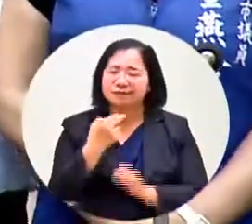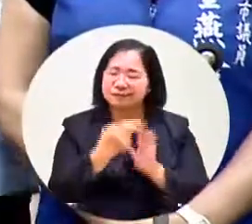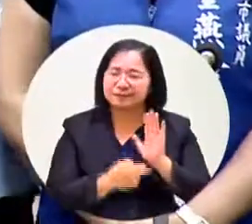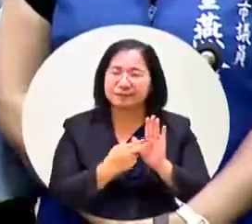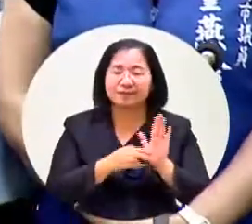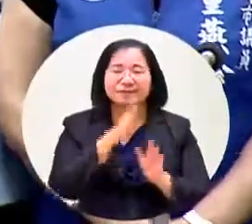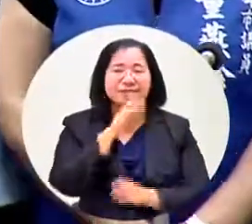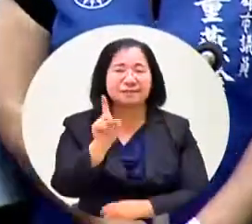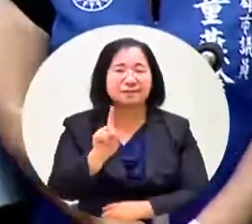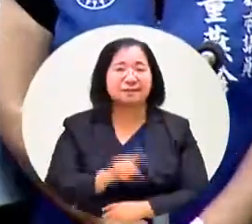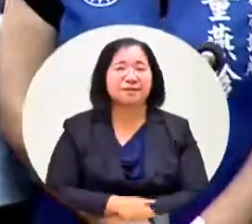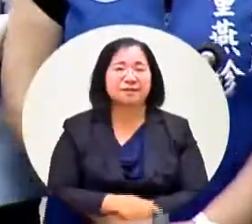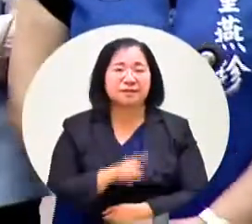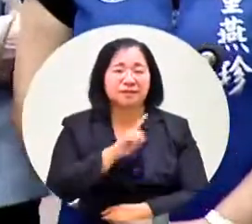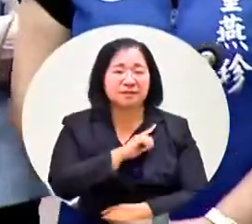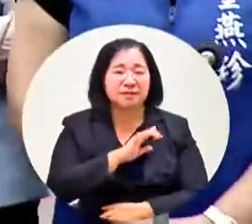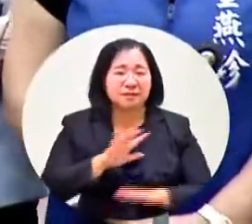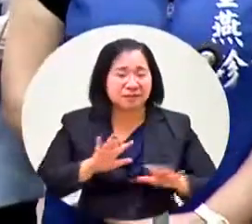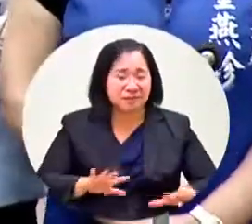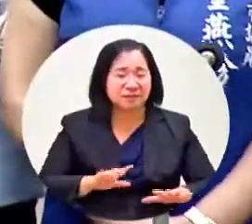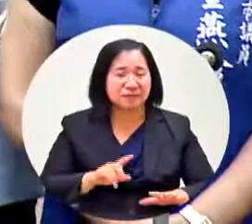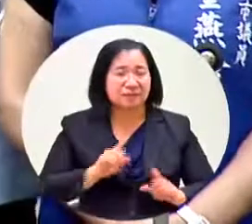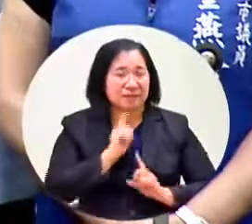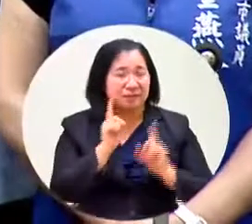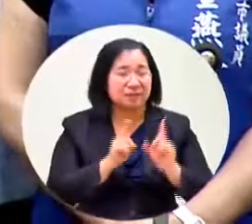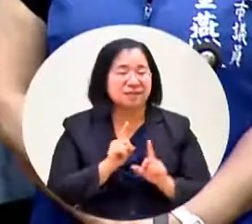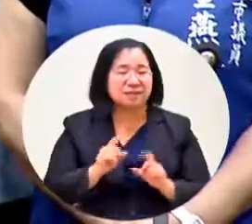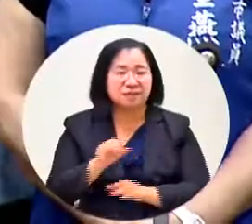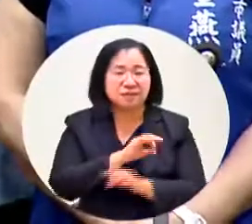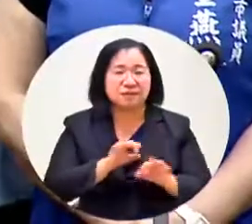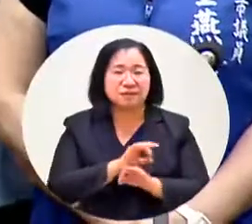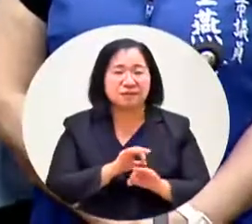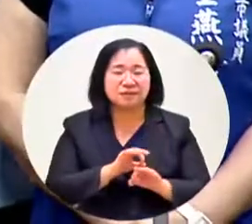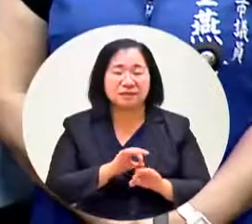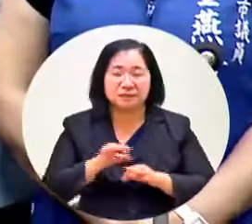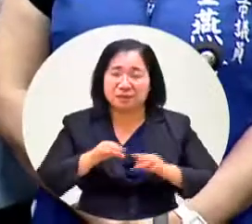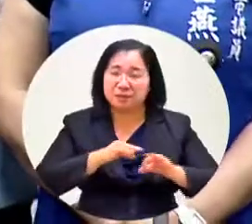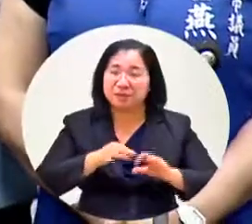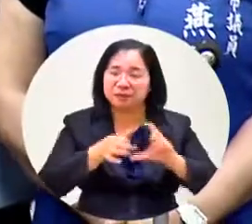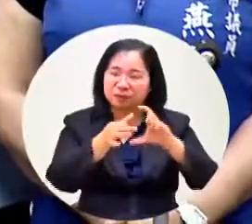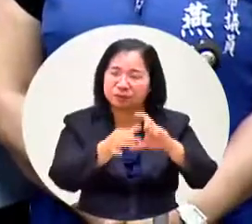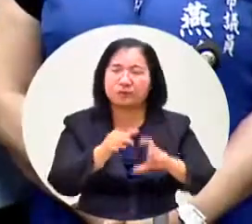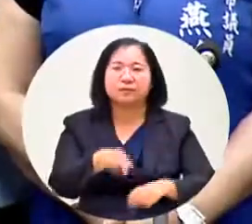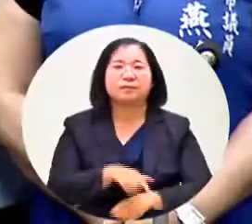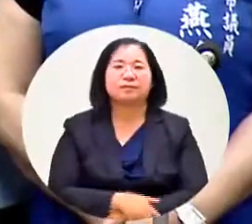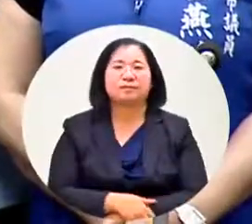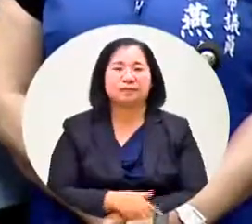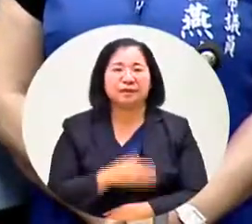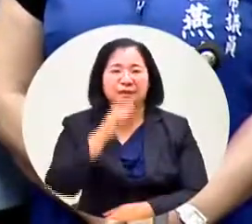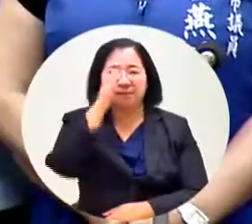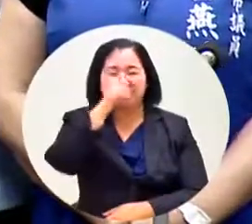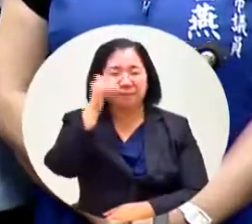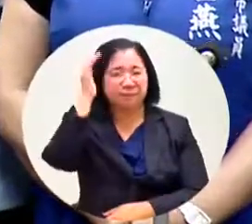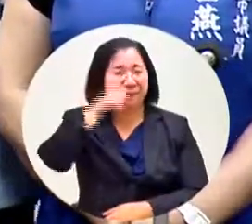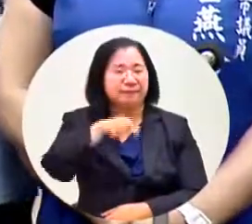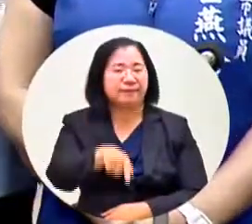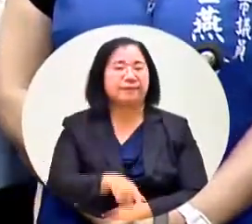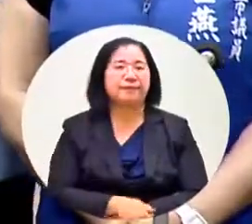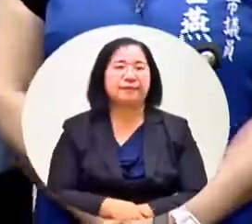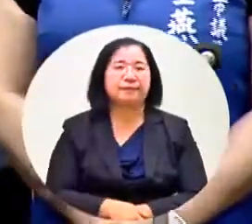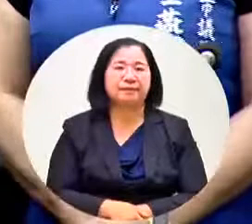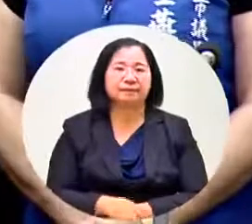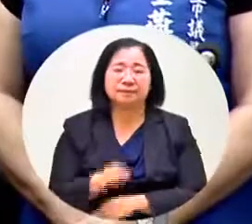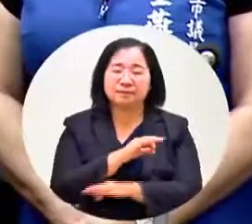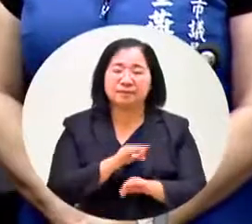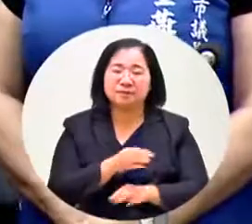中南部的城市还有印度相关的一些发展新兴发展的国家呢，来做以我们的这个前镇加工出